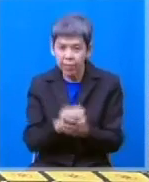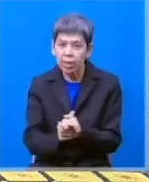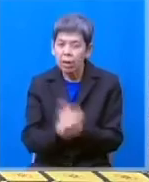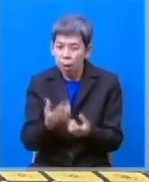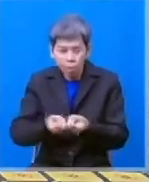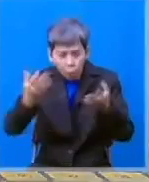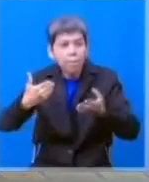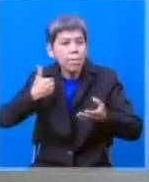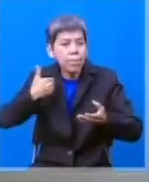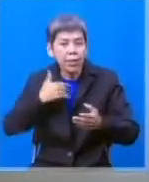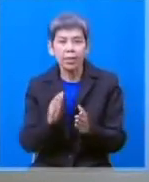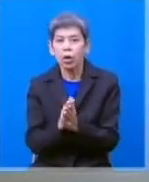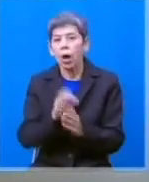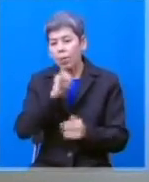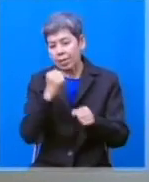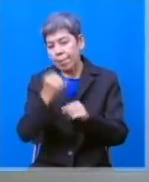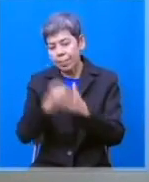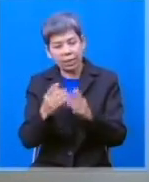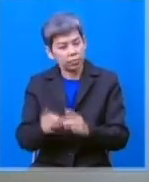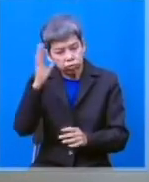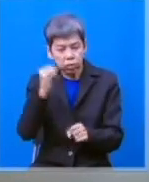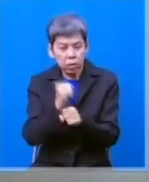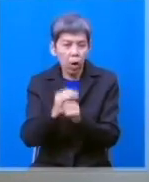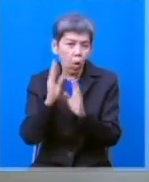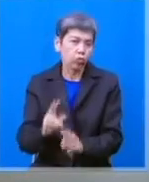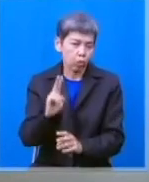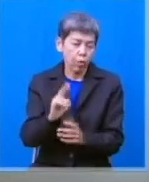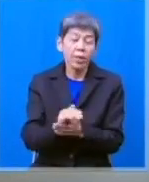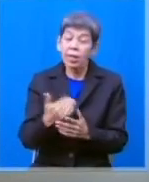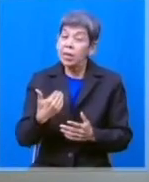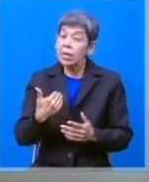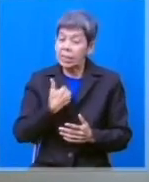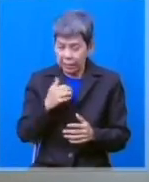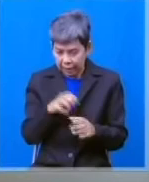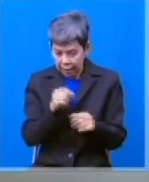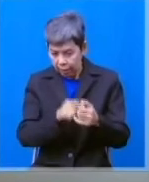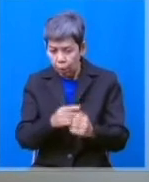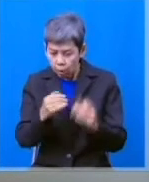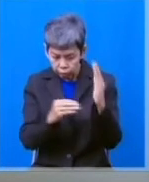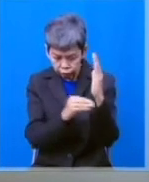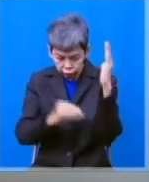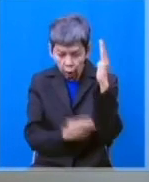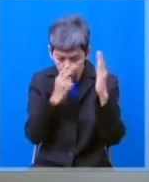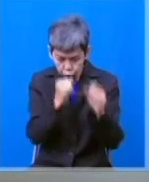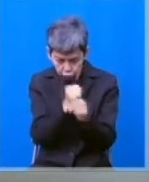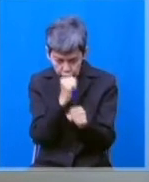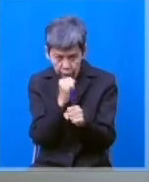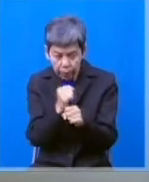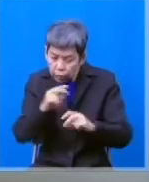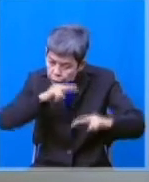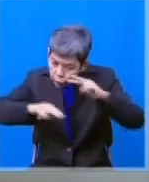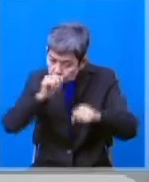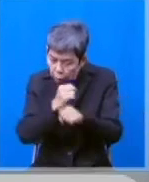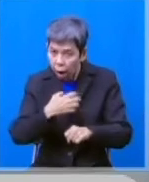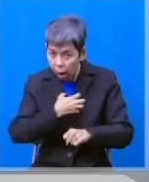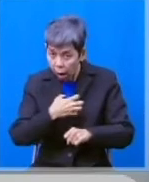ธระเบิดนะครับรวมถึงแจ้งข้อหาพยายามฆ่ากับ2ผู้ต้องหาด้วยแล้วก็ที่จะเตรียมที่จะลงพื้นที่ปฏิบัติงานเพื่อที่จะทำการสืบสวนสอบ